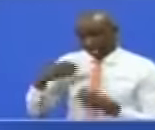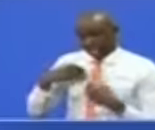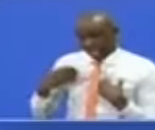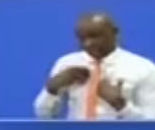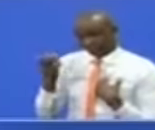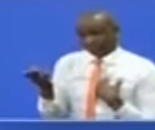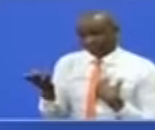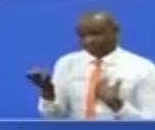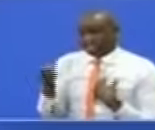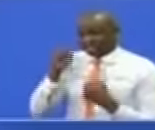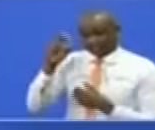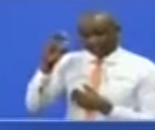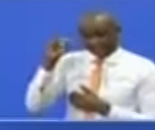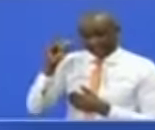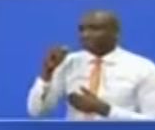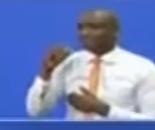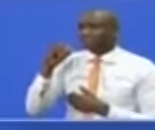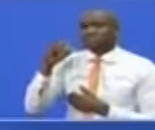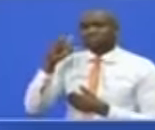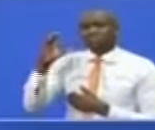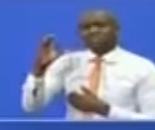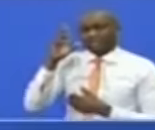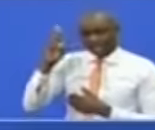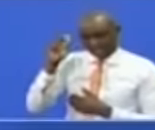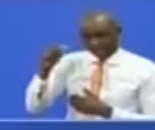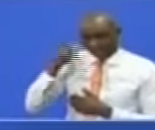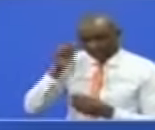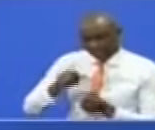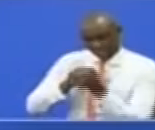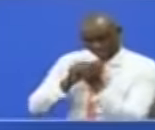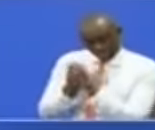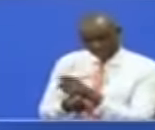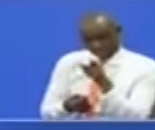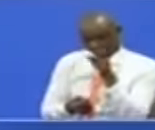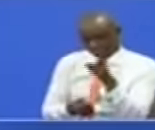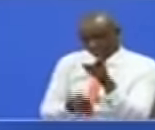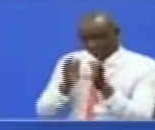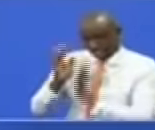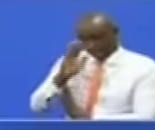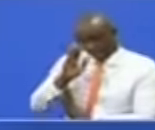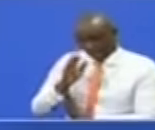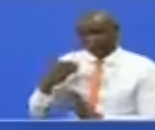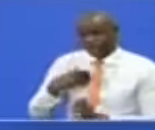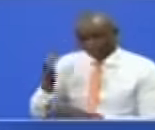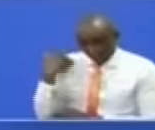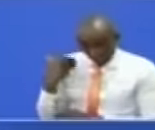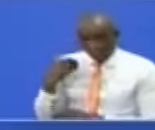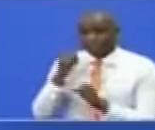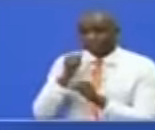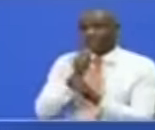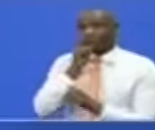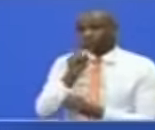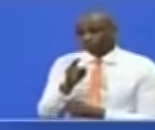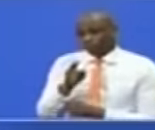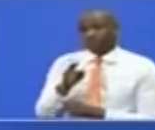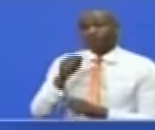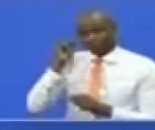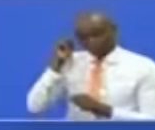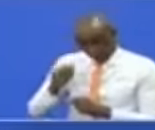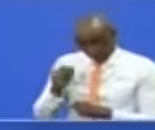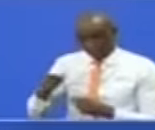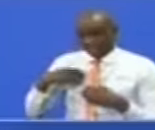fund, SRC, SCRA, lazima sasa wabadilishe ile mpango tulikuwa nayo, ili kuhakikisha kwamba ile equalization fund